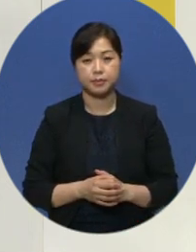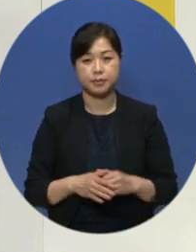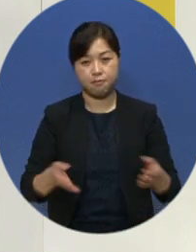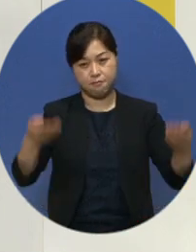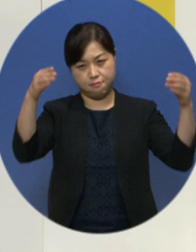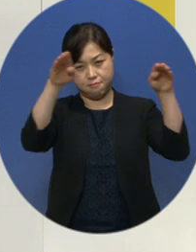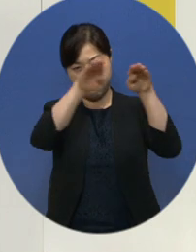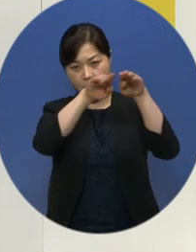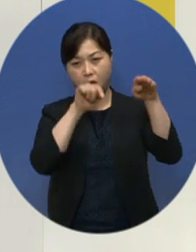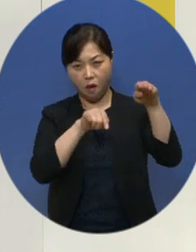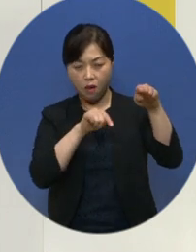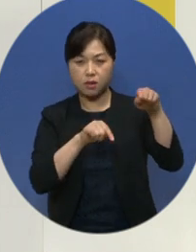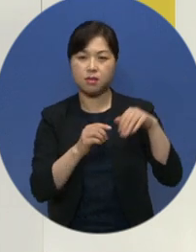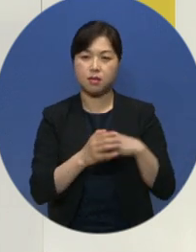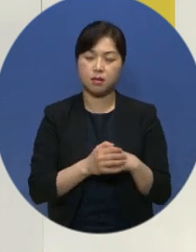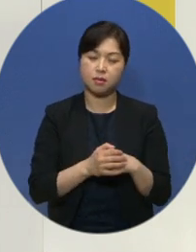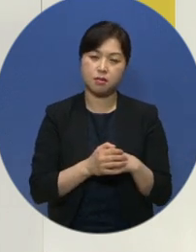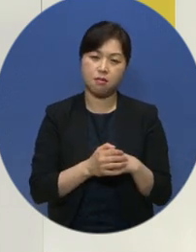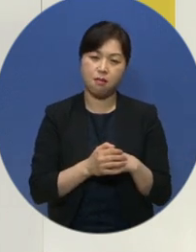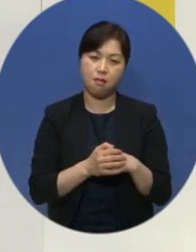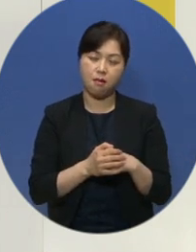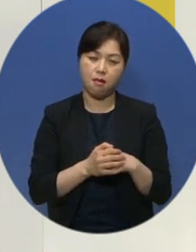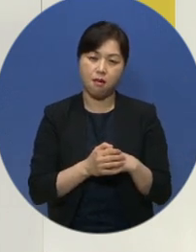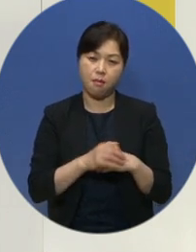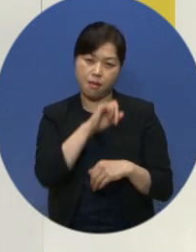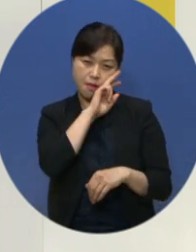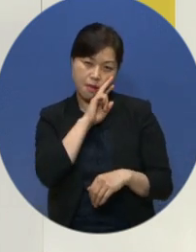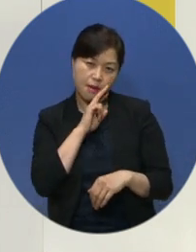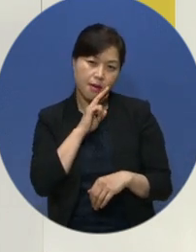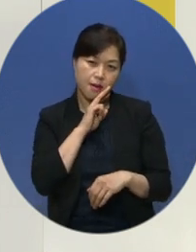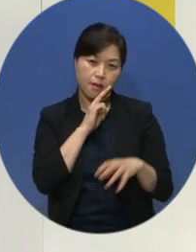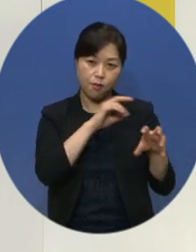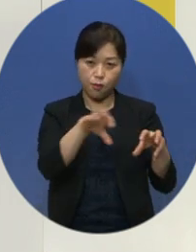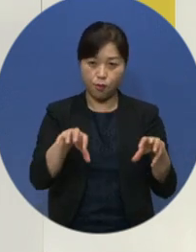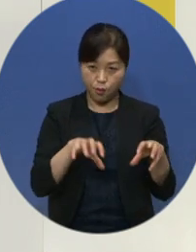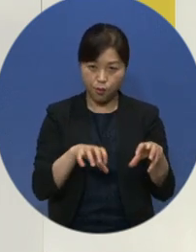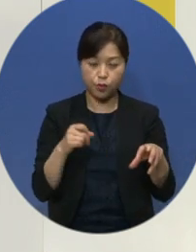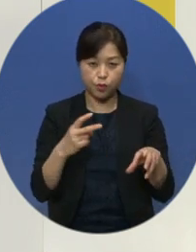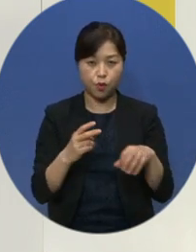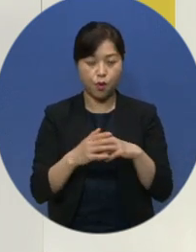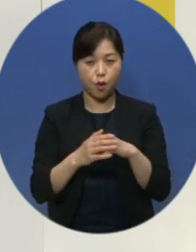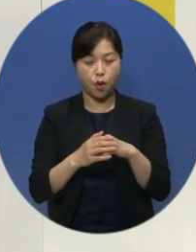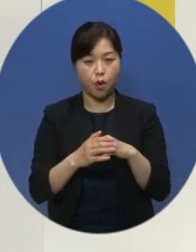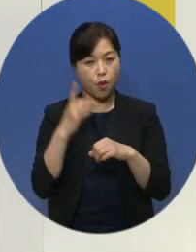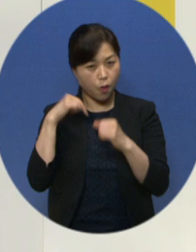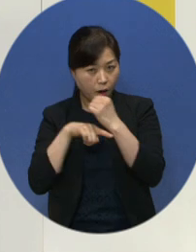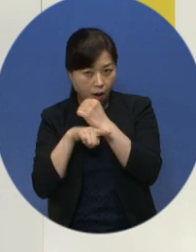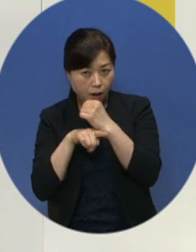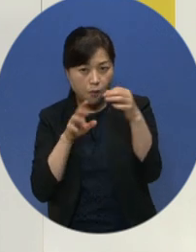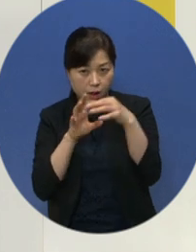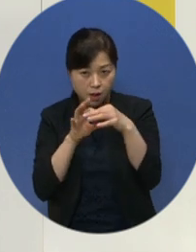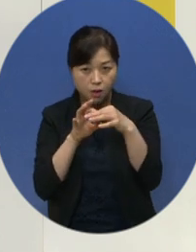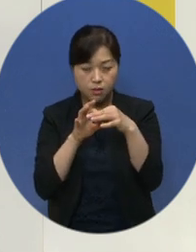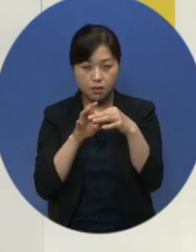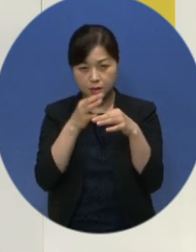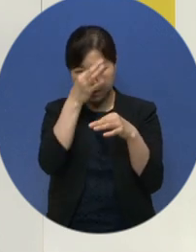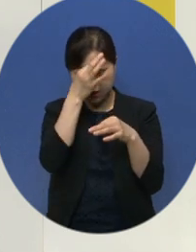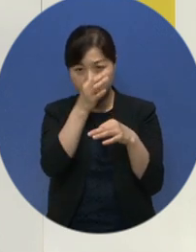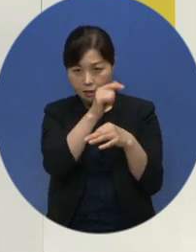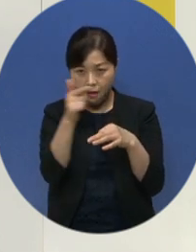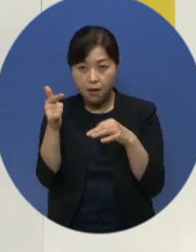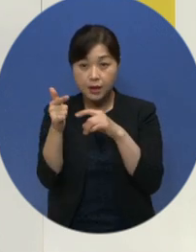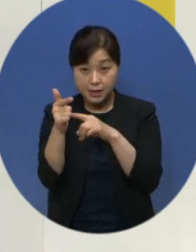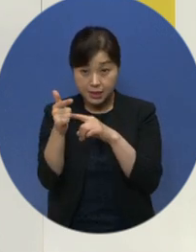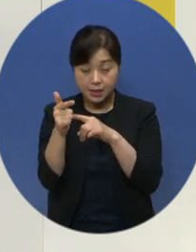뭐 과학적인 시 라든지 그 다음에 거기에는 이제 그 종합 체육 동도 있지만은 그 컬링 장도